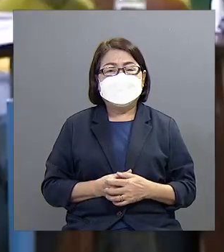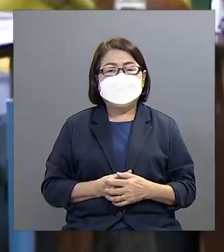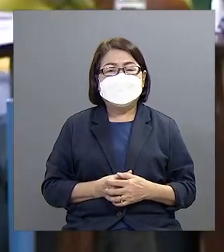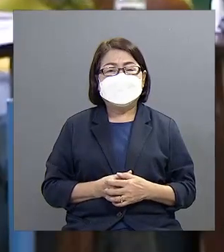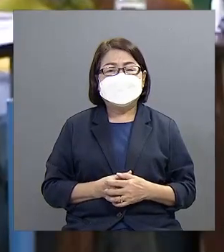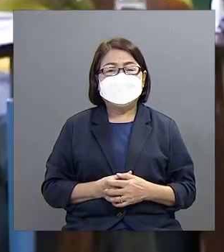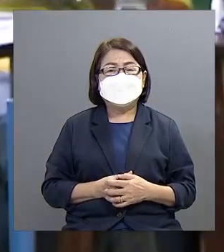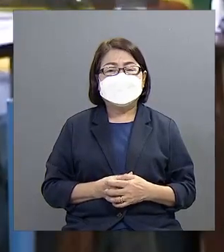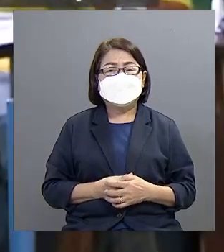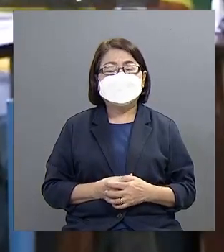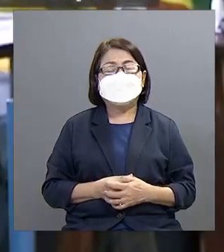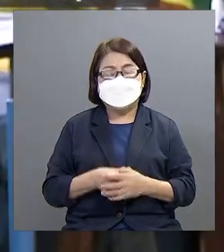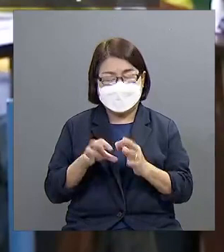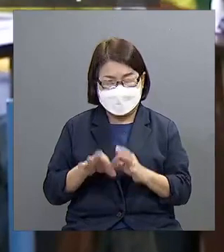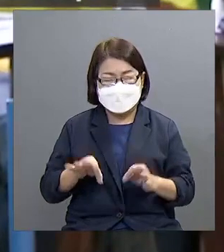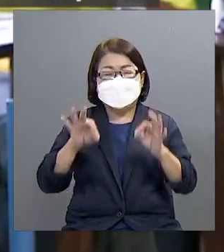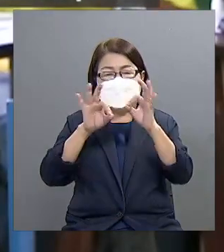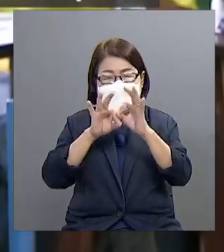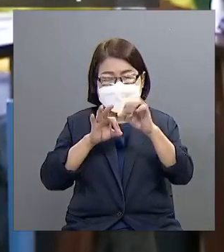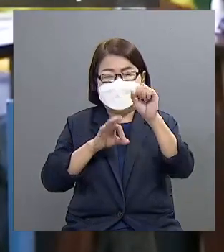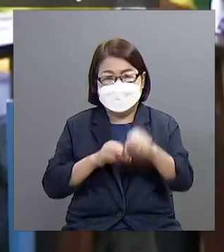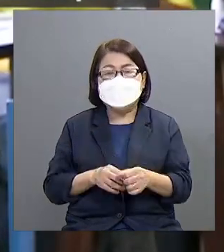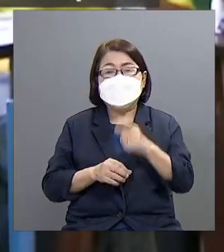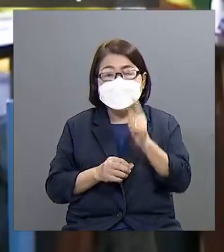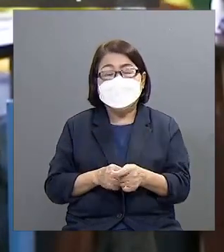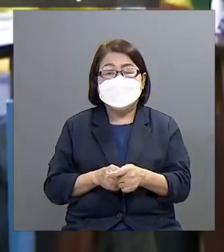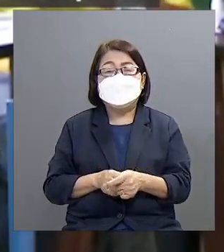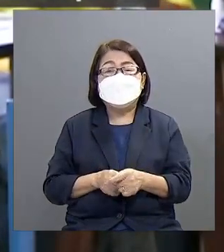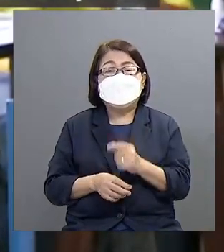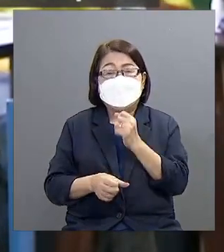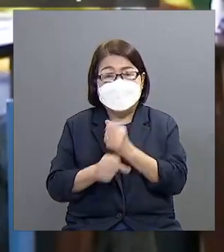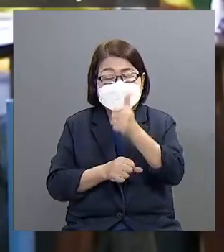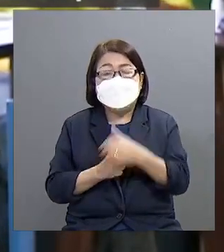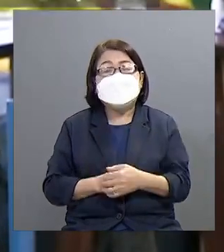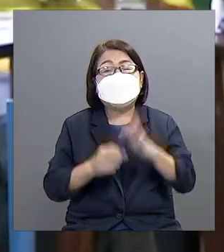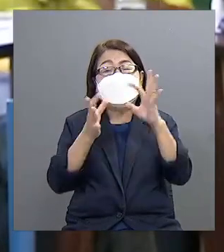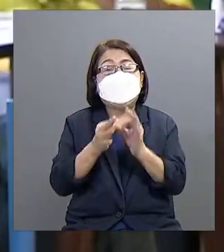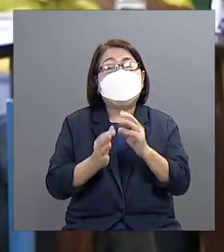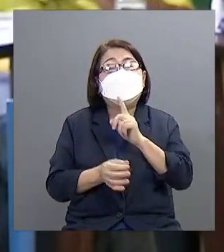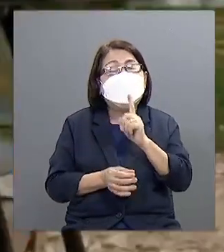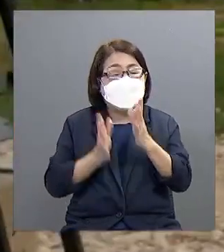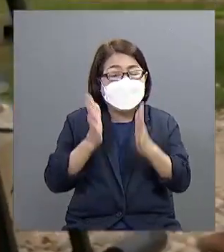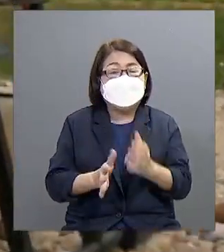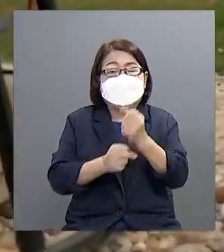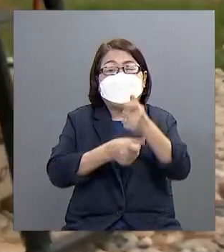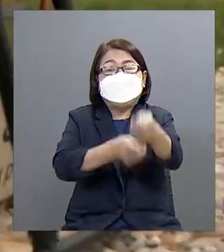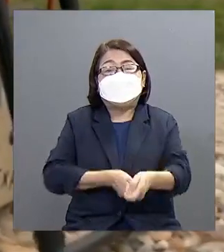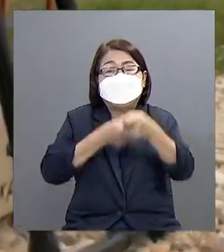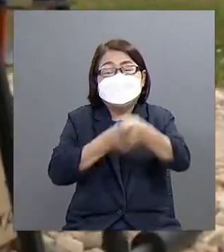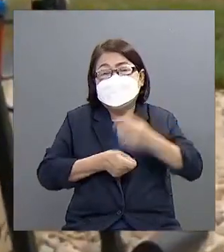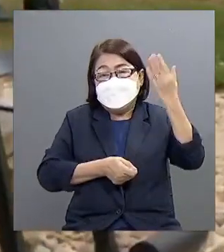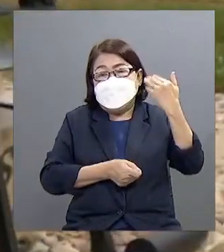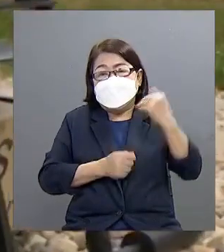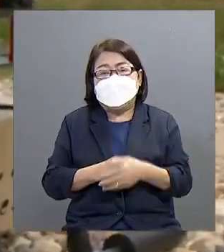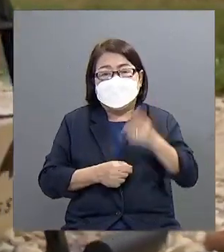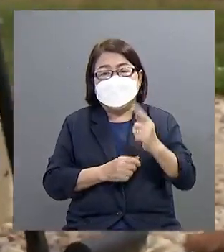สำคัญกันมากพอสมควรแต่ต้องใช้ให้เป็นนะครับพูดถึงเกษตรกรในอดีตนะครับต้องพ่นยาฆ่าแมลงด้ว